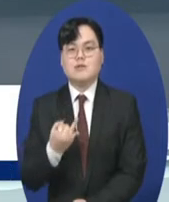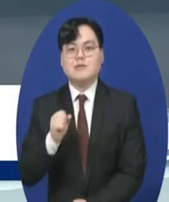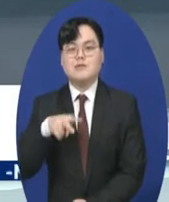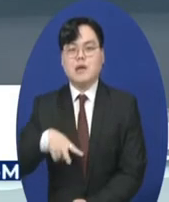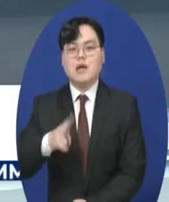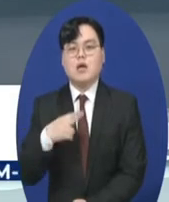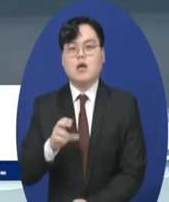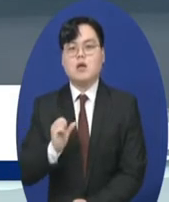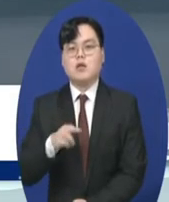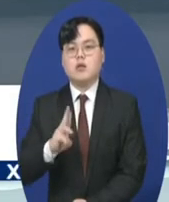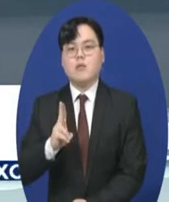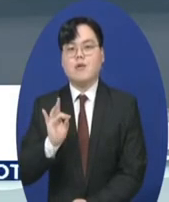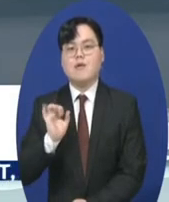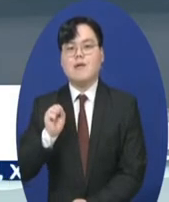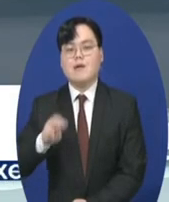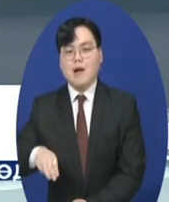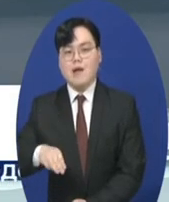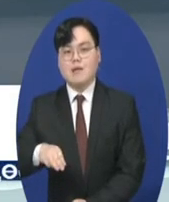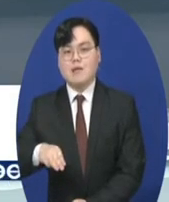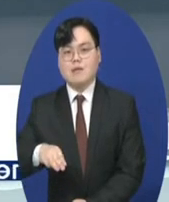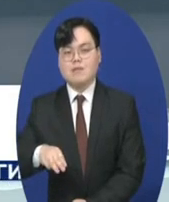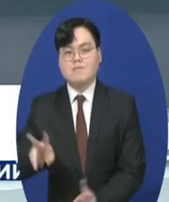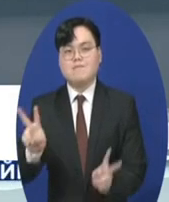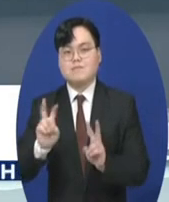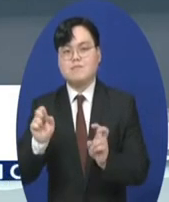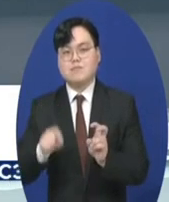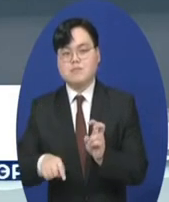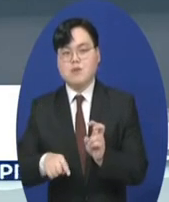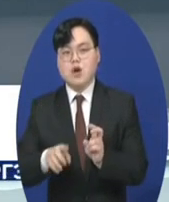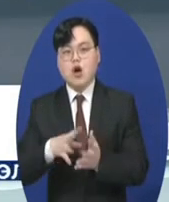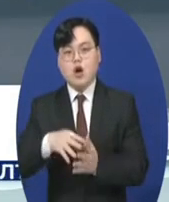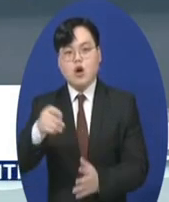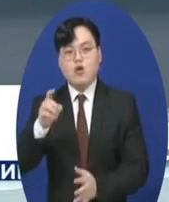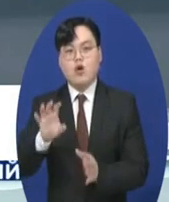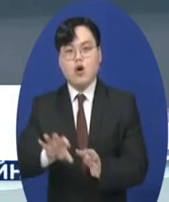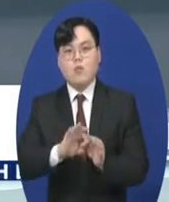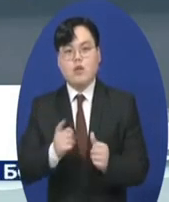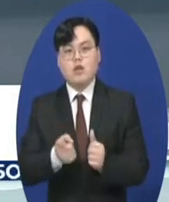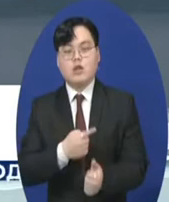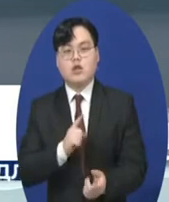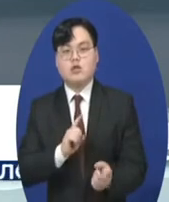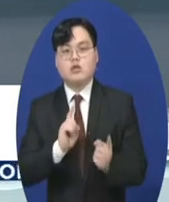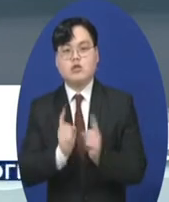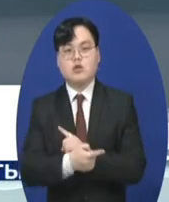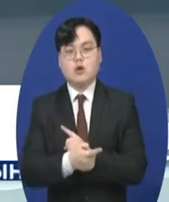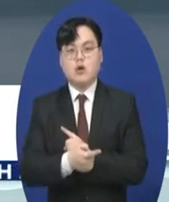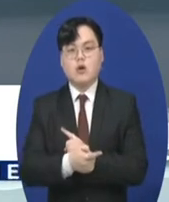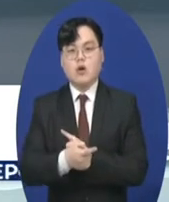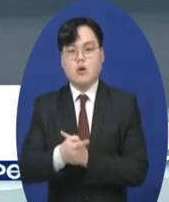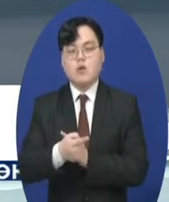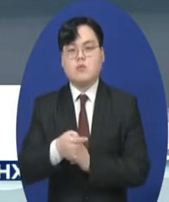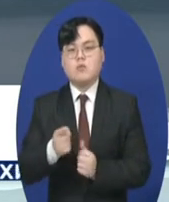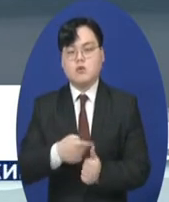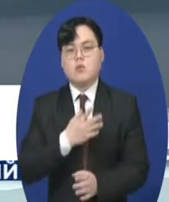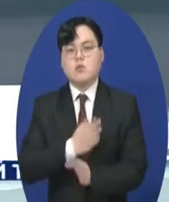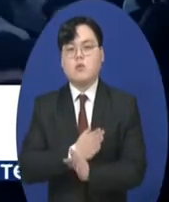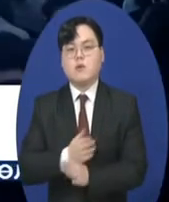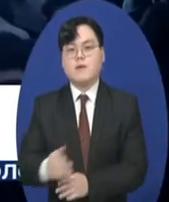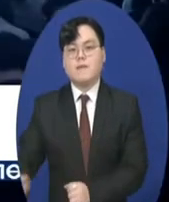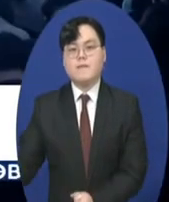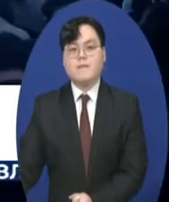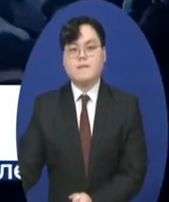тунхаглсан. Тиймээс нийгмийн ардчлал Монголын оюутны холбоо нэрээ аль биесээр өөрчилж социал-демократ Монголын оюутны холбоо болгож байна.